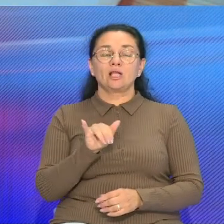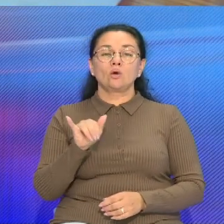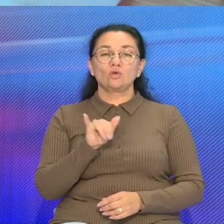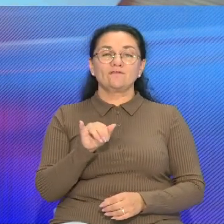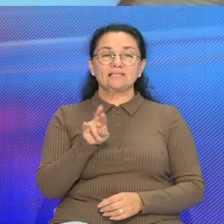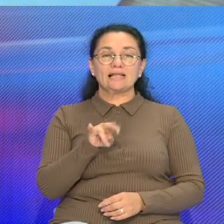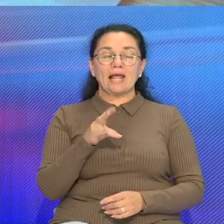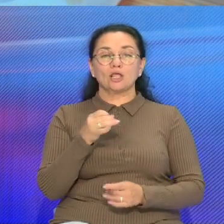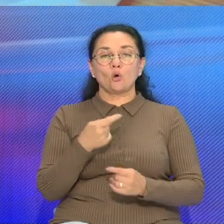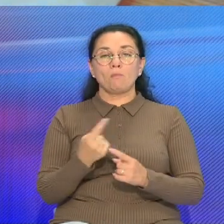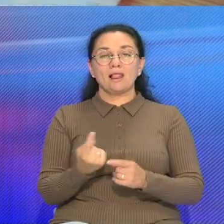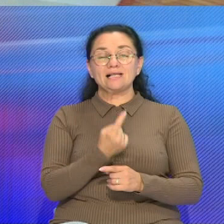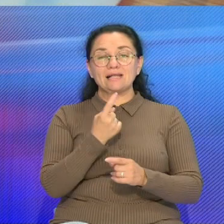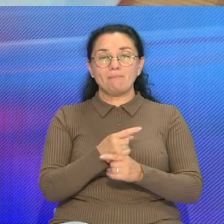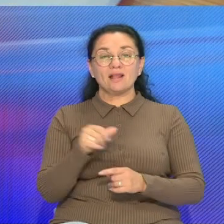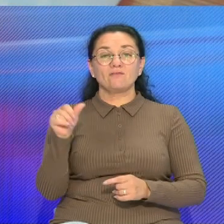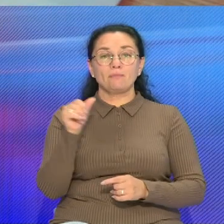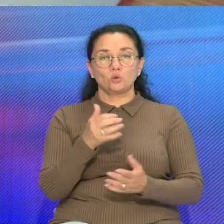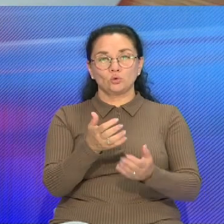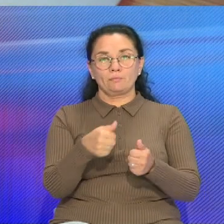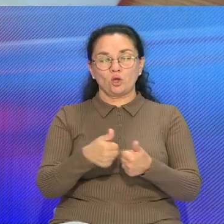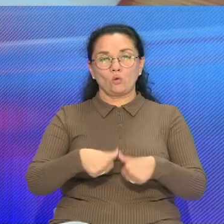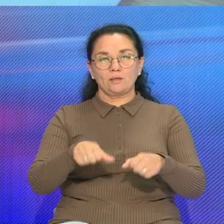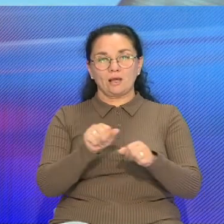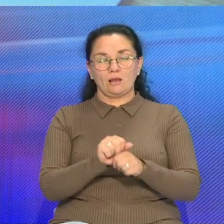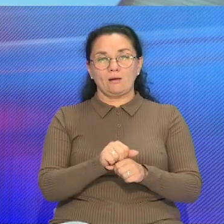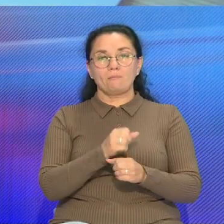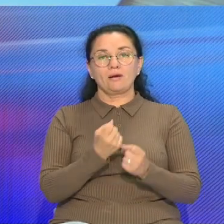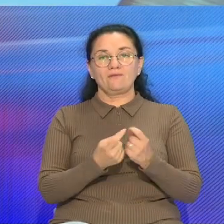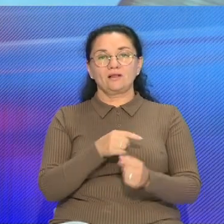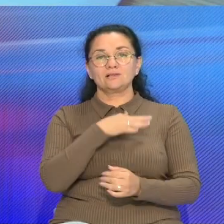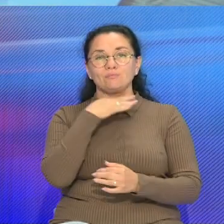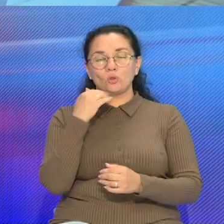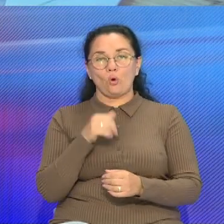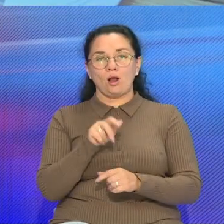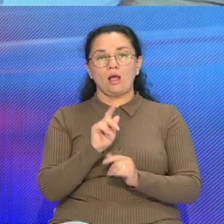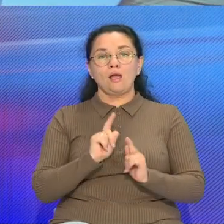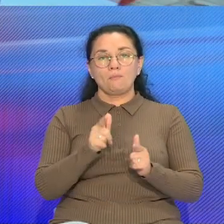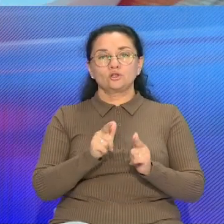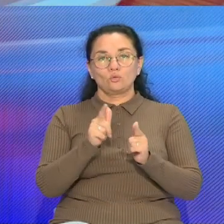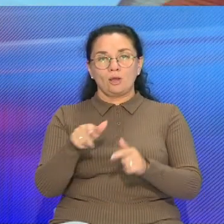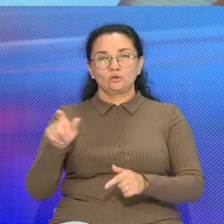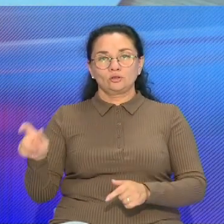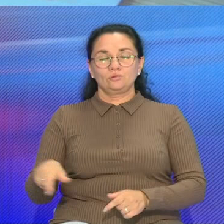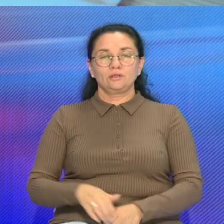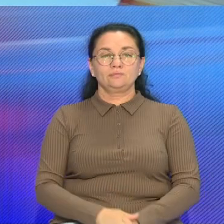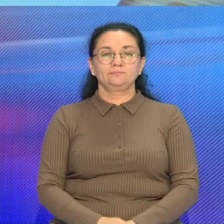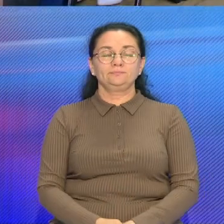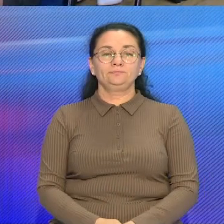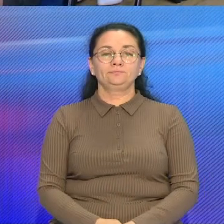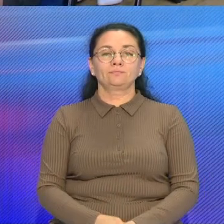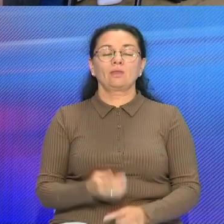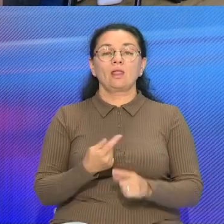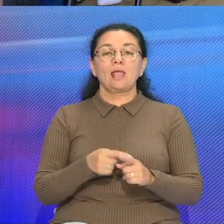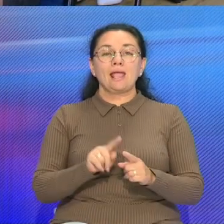Купалы за першыя мінуты работы прыёмнай камісіі звярнуліся дзясяткі абітурыентаў. Ірына Юшкевіч прадоўжыць.